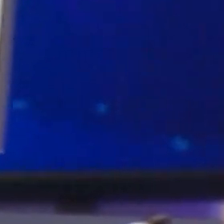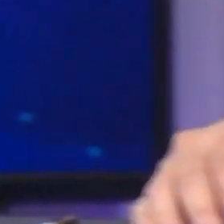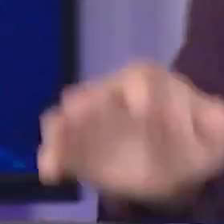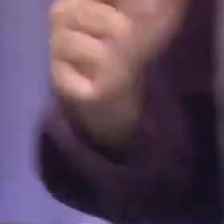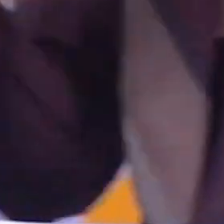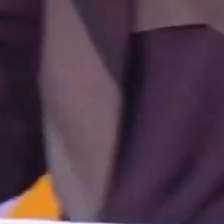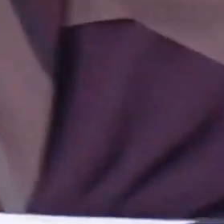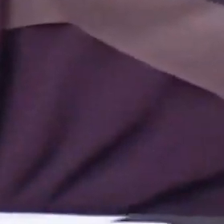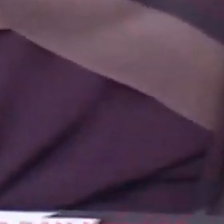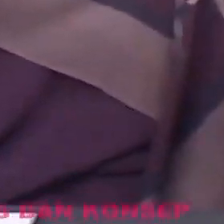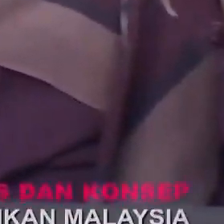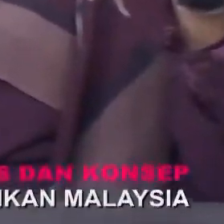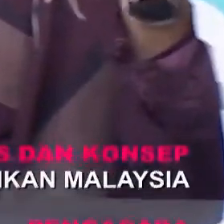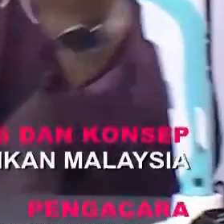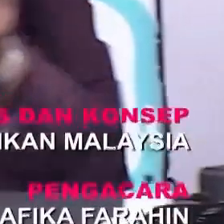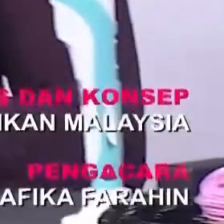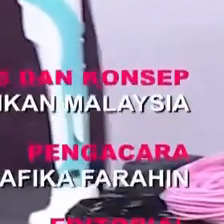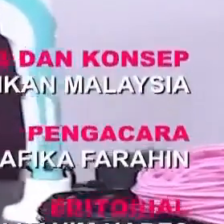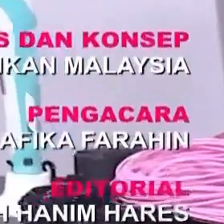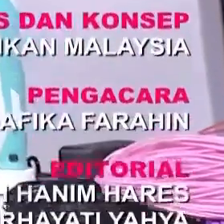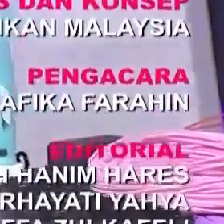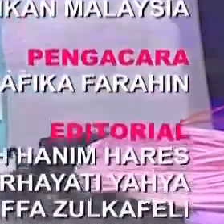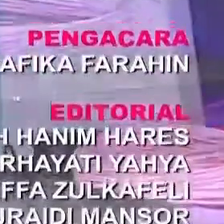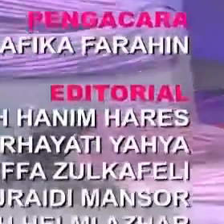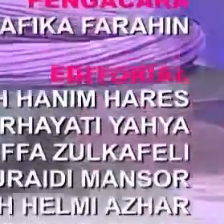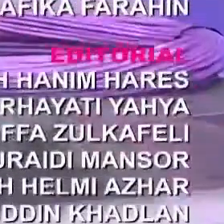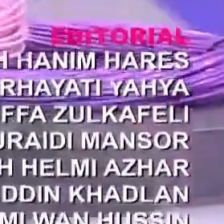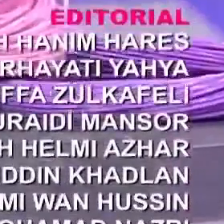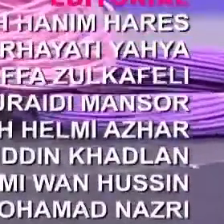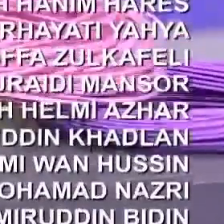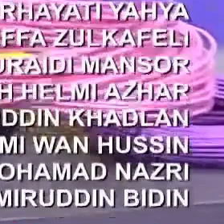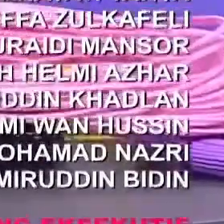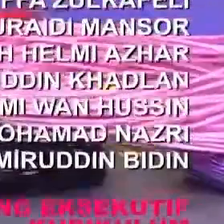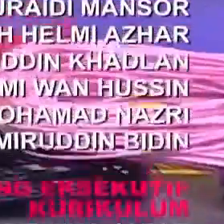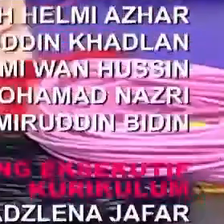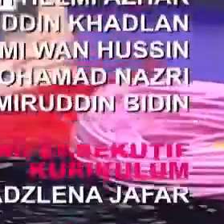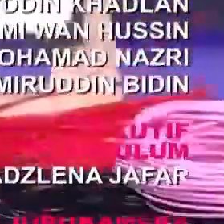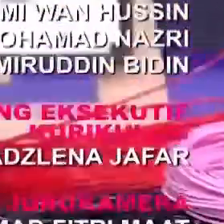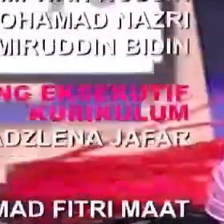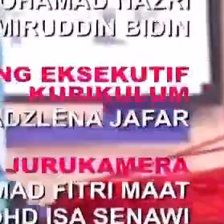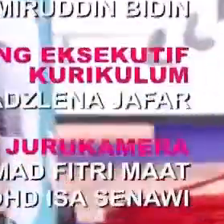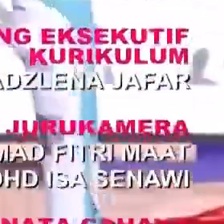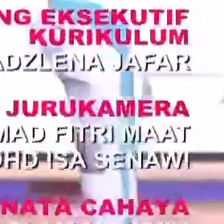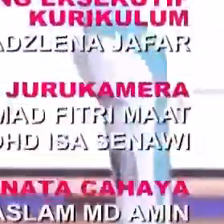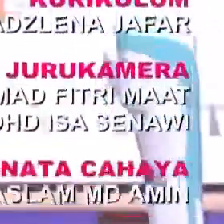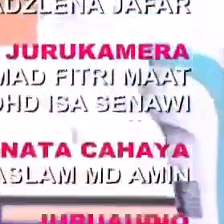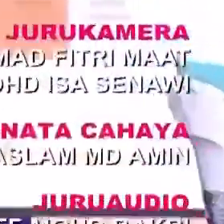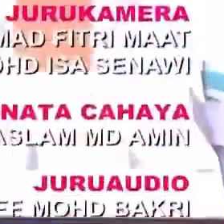Teknologi, gunakan sains dalam mereka alatan bantu